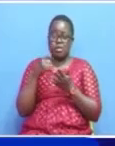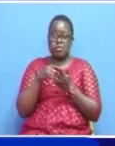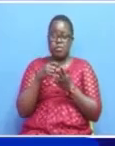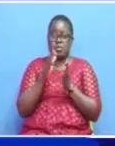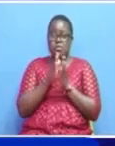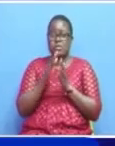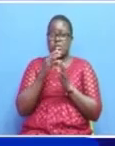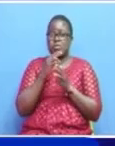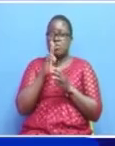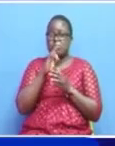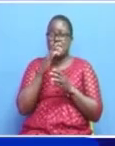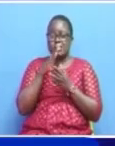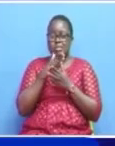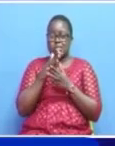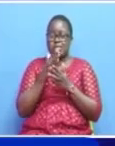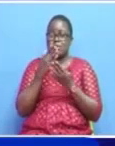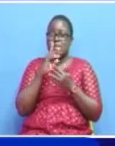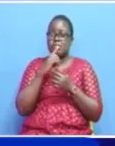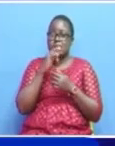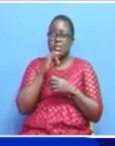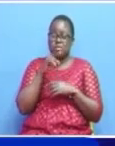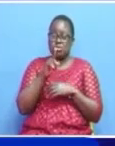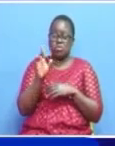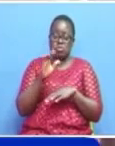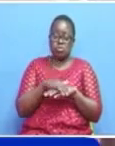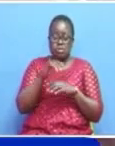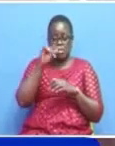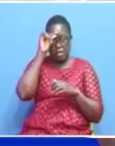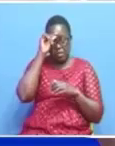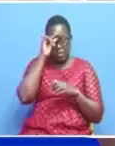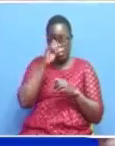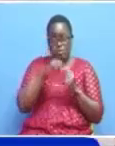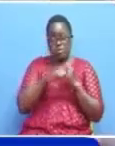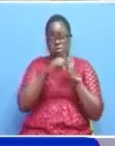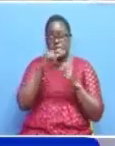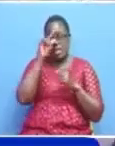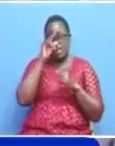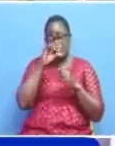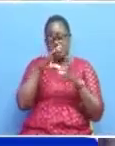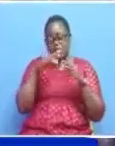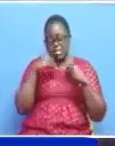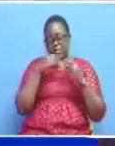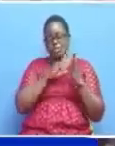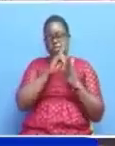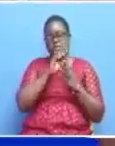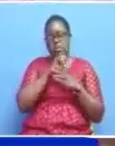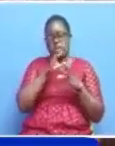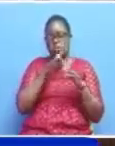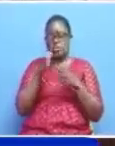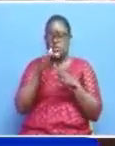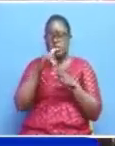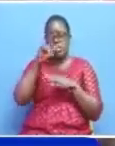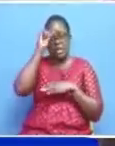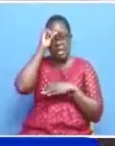kutumia ndeto siya shias vala wawetie kana lama kuatia silikali mbao ni mwama ilita ukuata maendeyo kana kwa mbao kuata mianya silikali